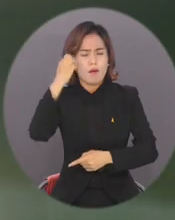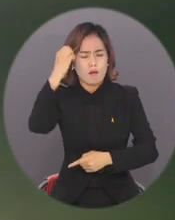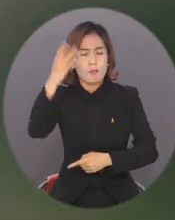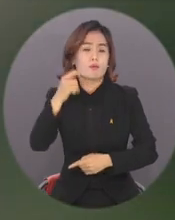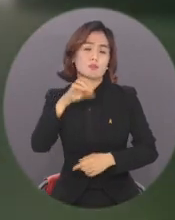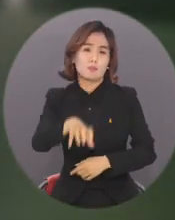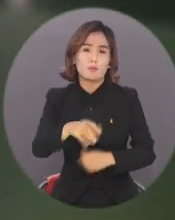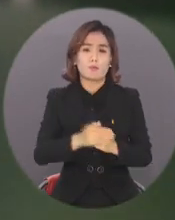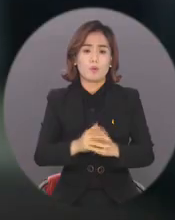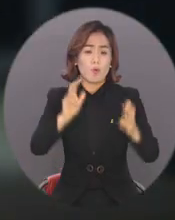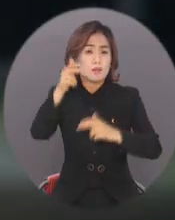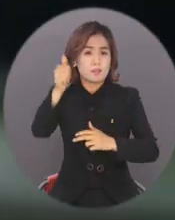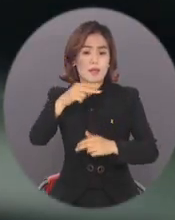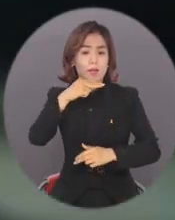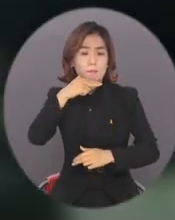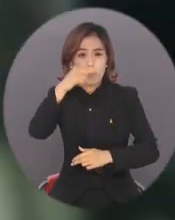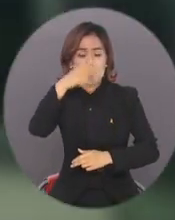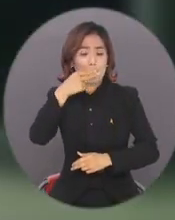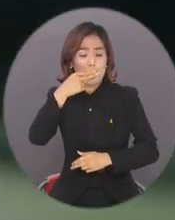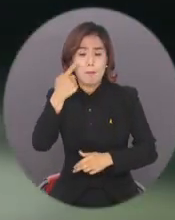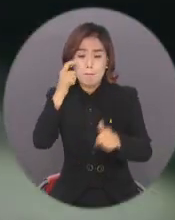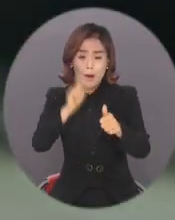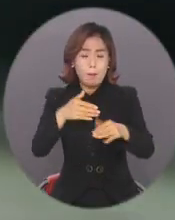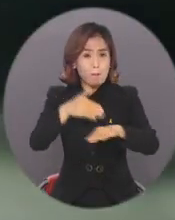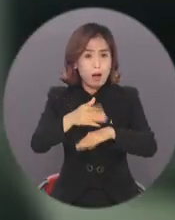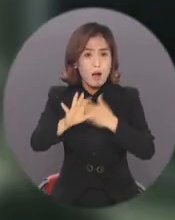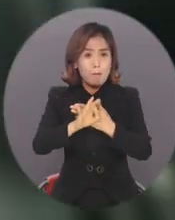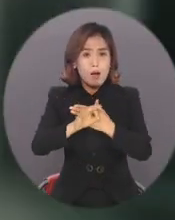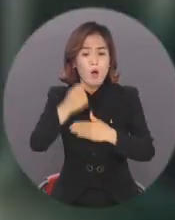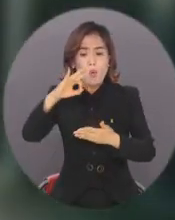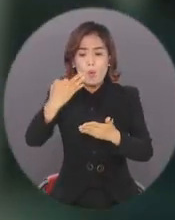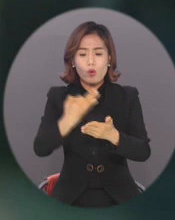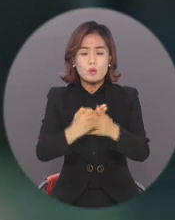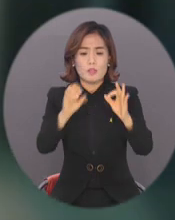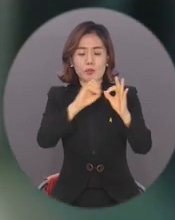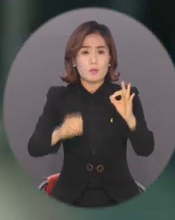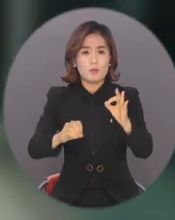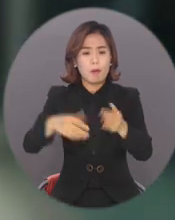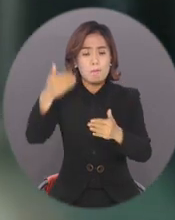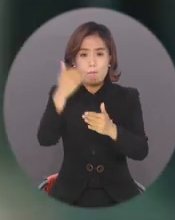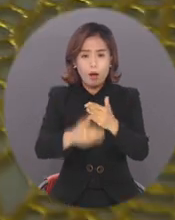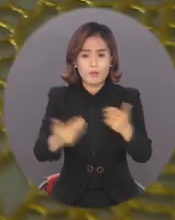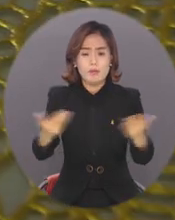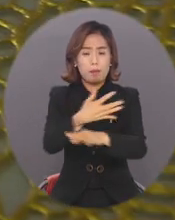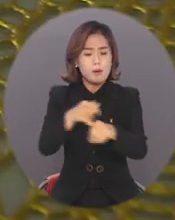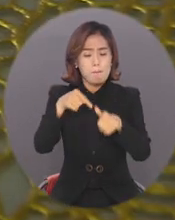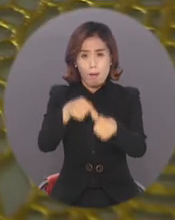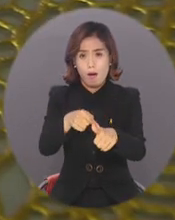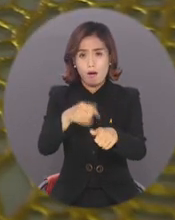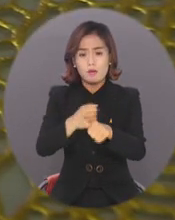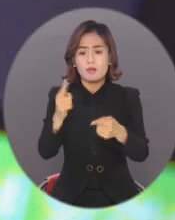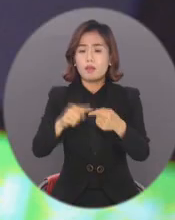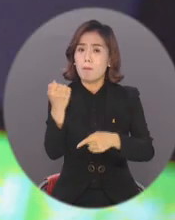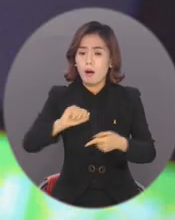악몽이었습니다. 업주는 담배를 피우다 발각되거나 지각하면 월급을 10%씩 깎는다는 근로계약서 작성을 강요했고